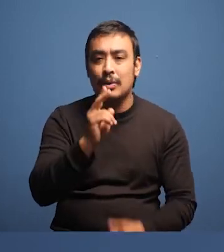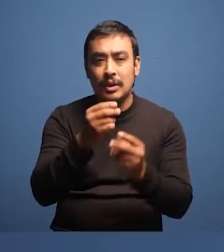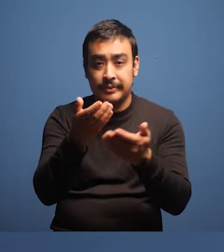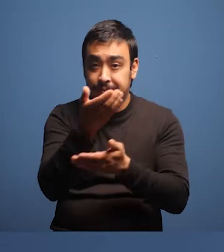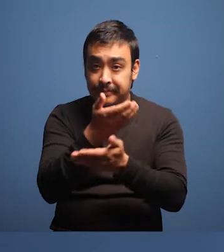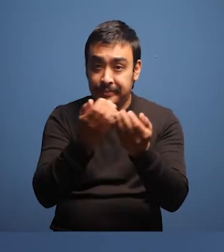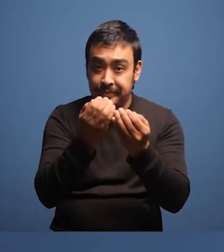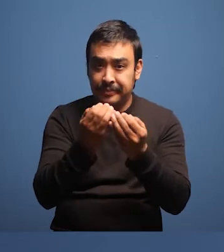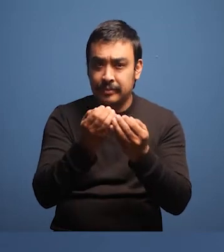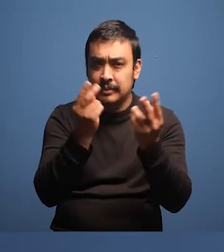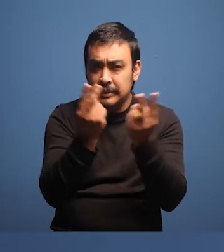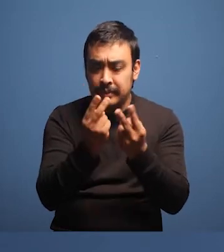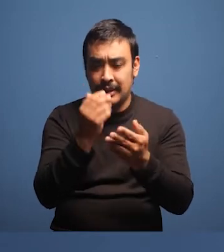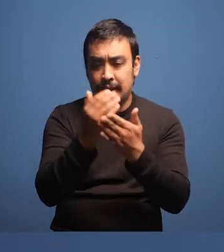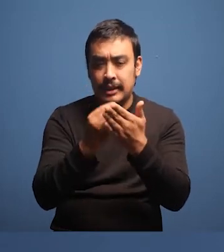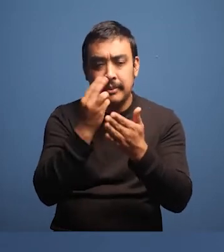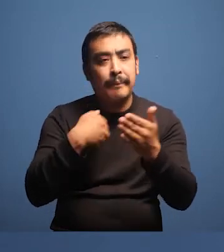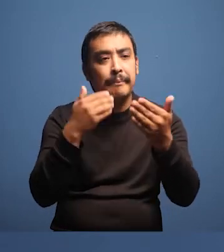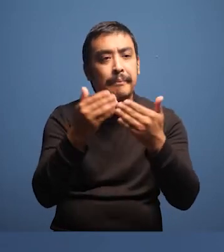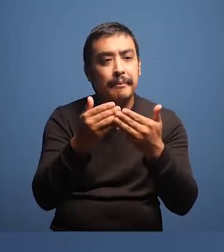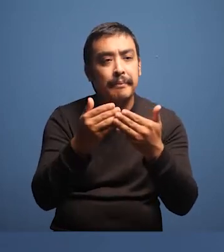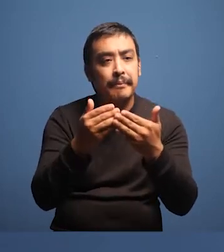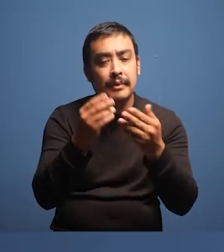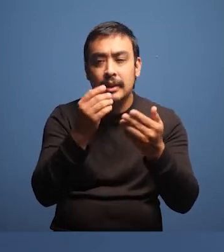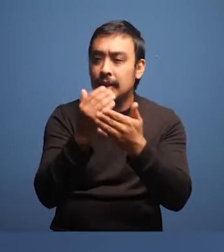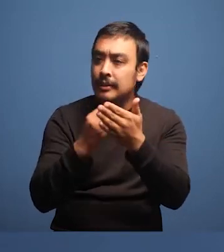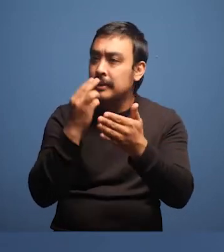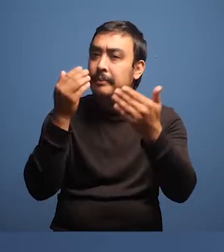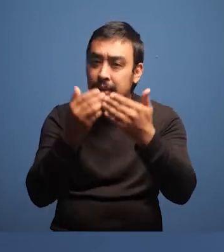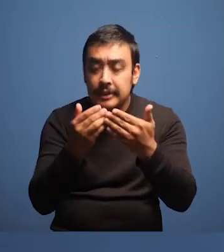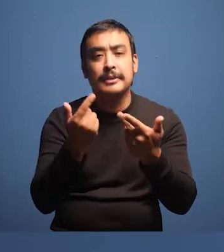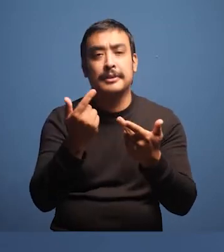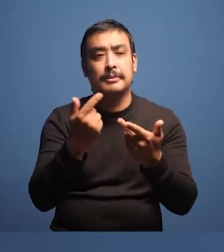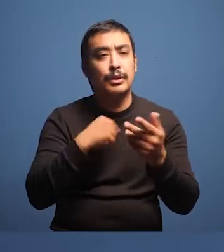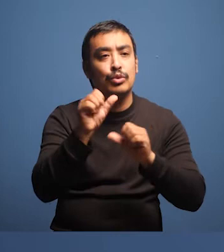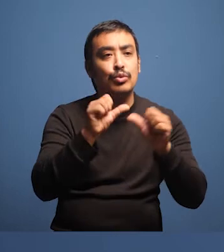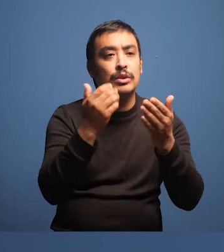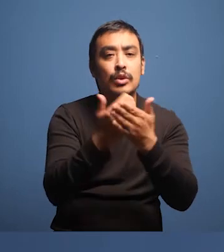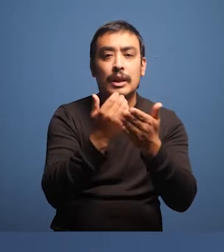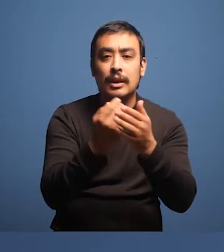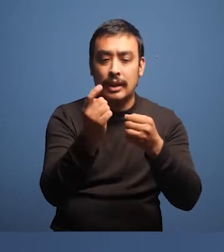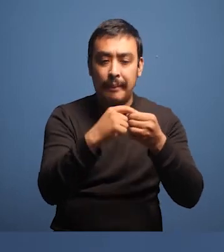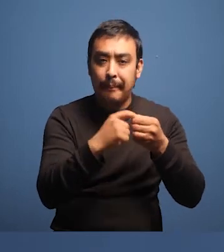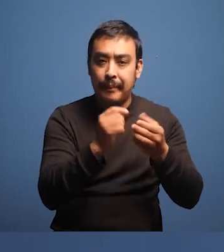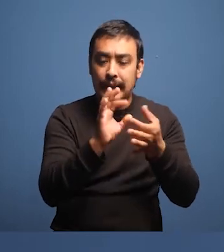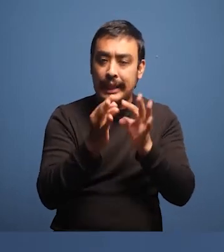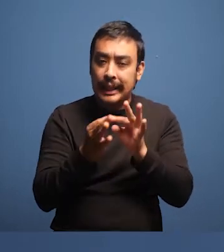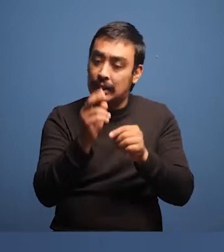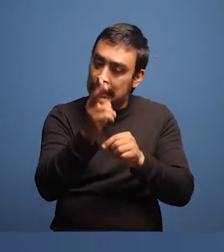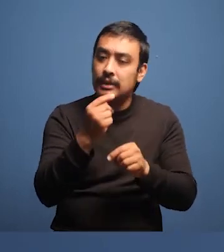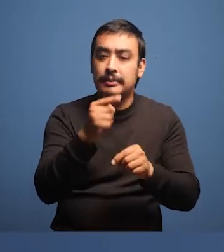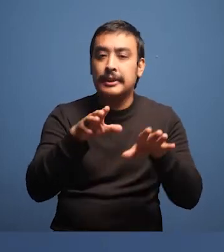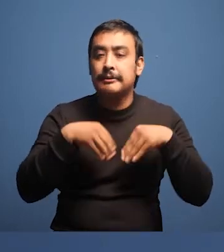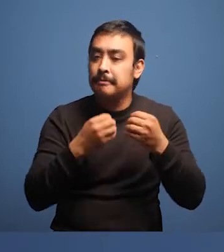हुनुहुन्थ्यो जुन चाहिँ ठ्याक्कै अब प्रोग्रामहरूमा जाँदा भेटिन्छ नि त होइन। अनि प्रोग्रामकै अब म जुन अर्गनाइजेसनसँग लिङ्क छु उहाँ पनि त्यही अर्गनाइजेसनसँग लिङ्क छ भने चाहिँ एक्सेप्ट